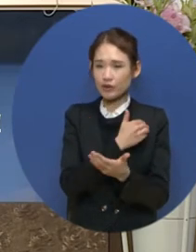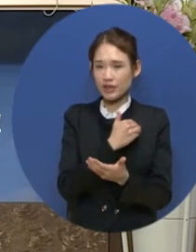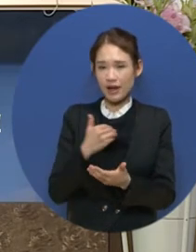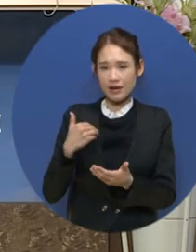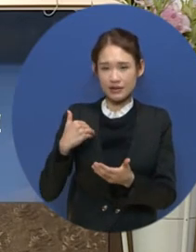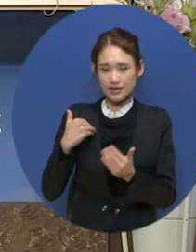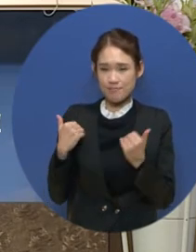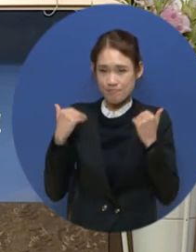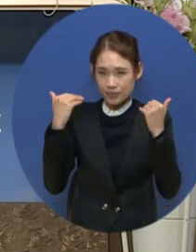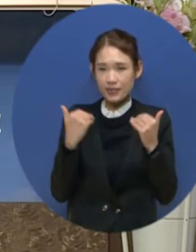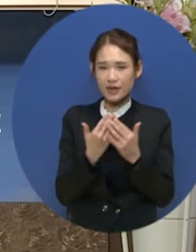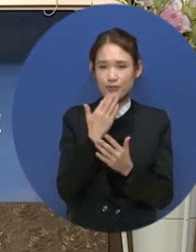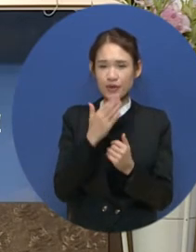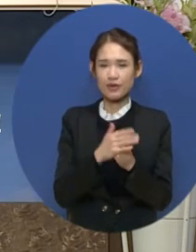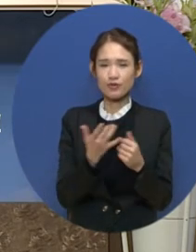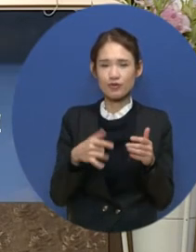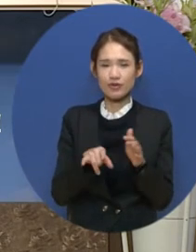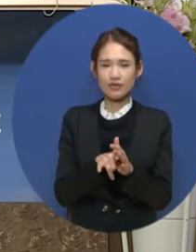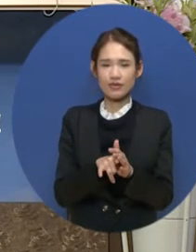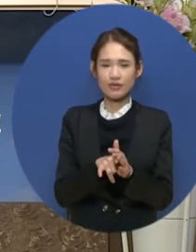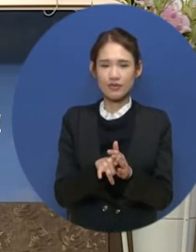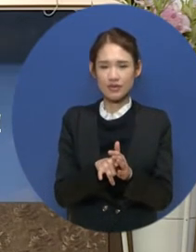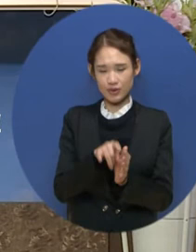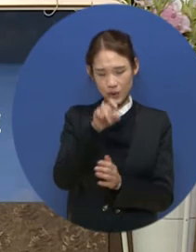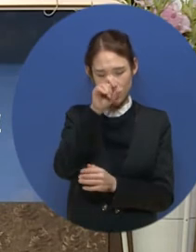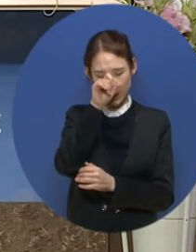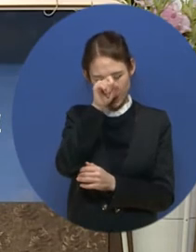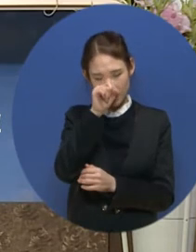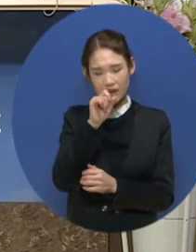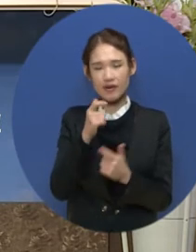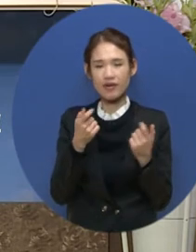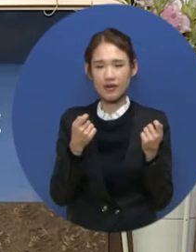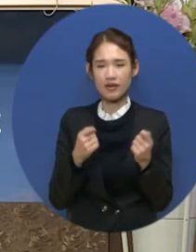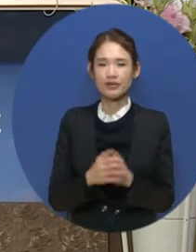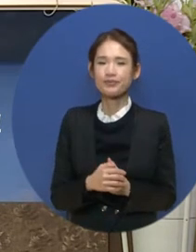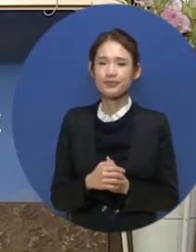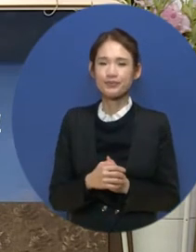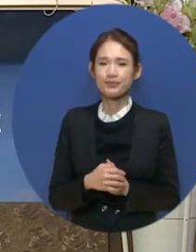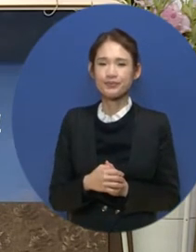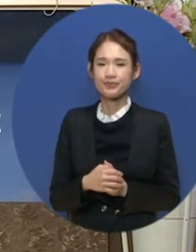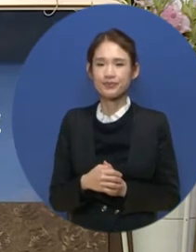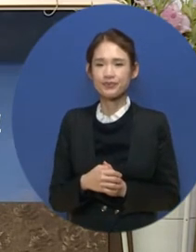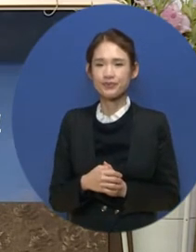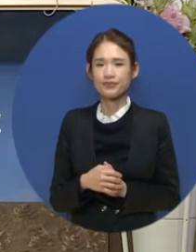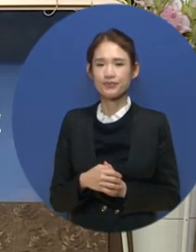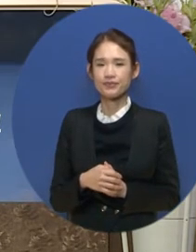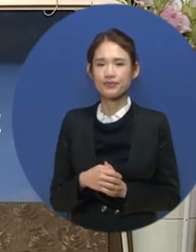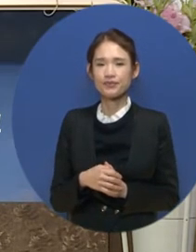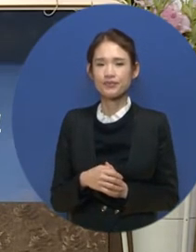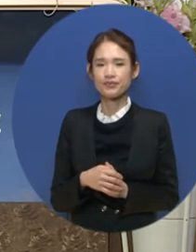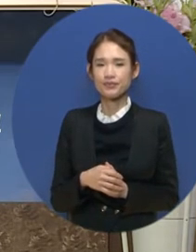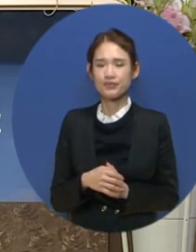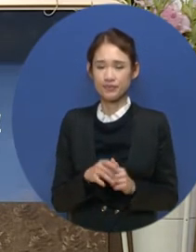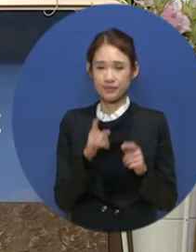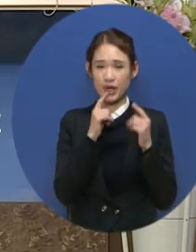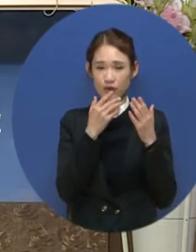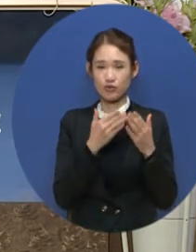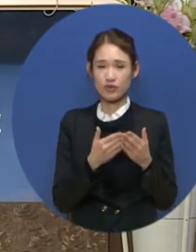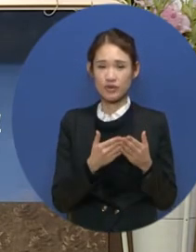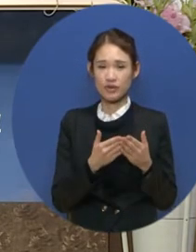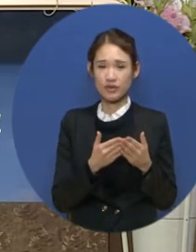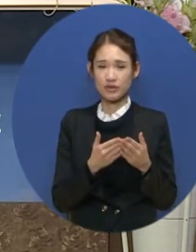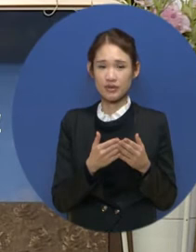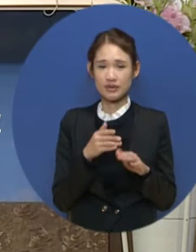수 있다는 점에서 또 굉장히 뭐 또 이 점이 있는 것 같은데요 여기 어이 이 말씀하신 그런 슬로